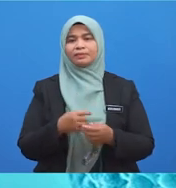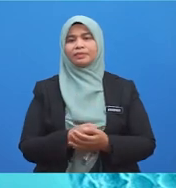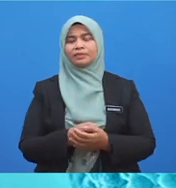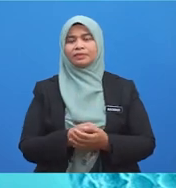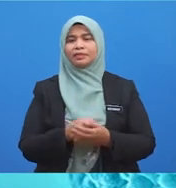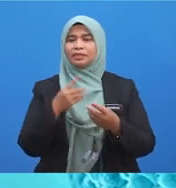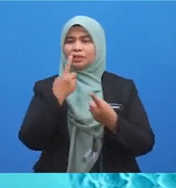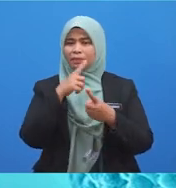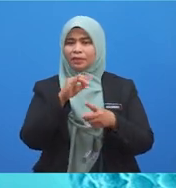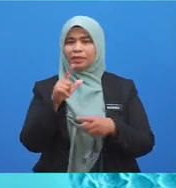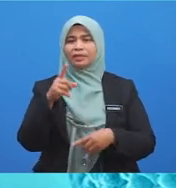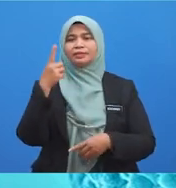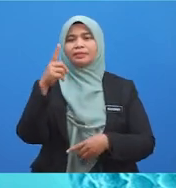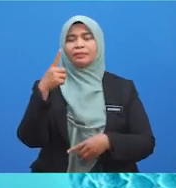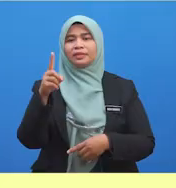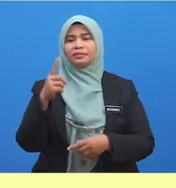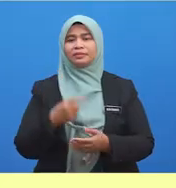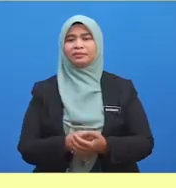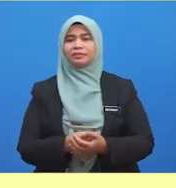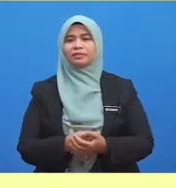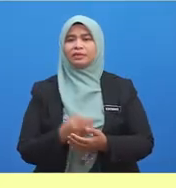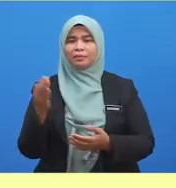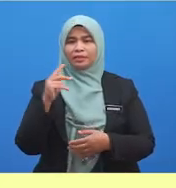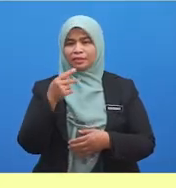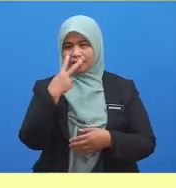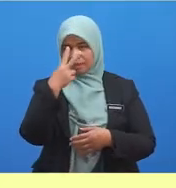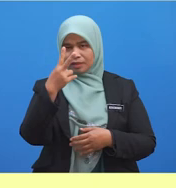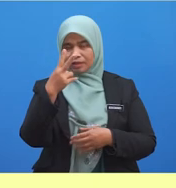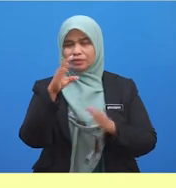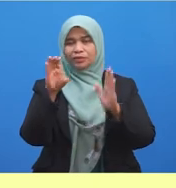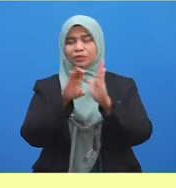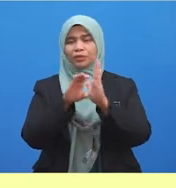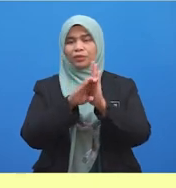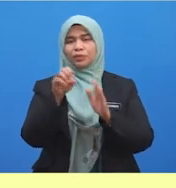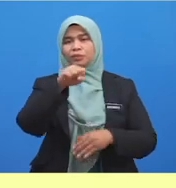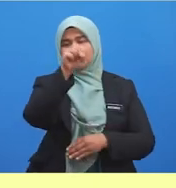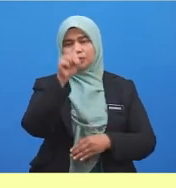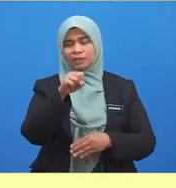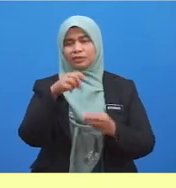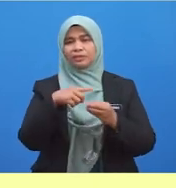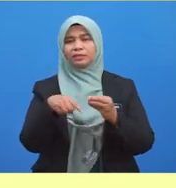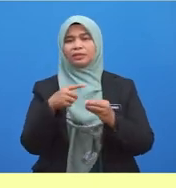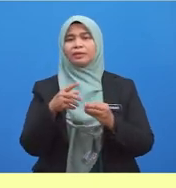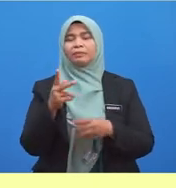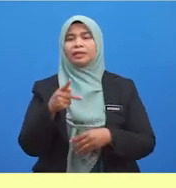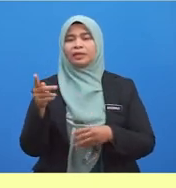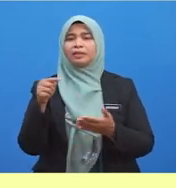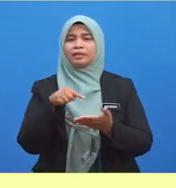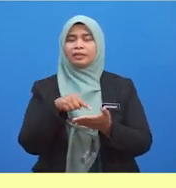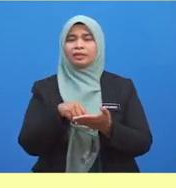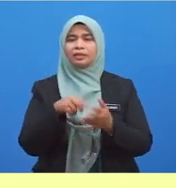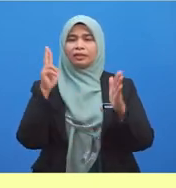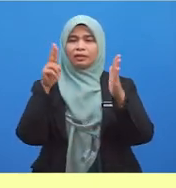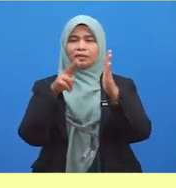contoh soalan berkaitan perkara ini. Rajah menunjukkan satu peringkat meiosis dalam satu sel